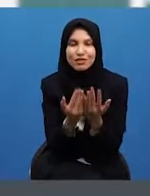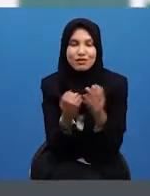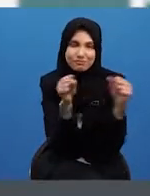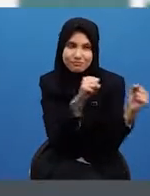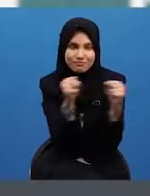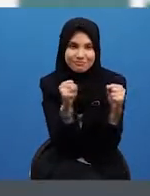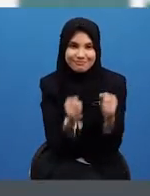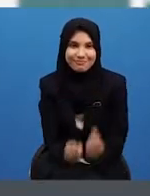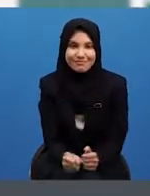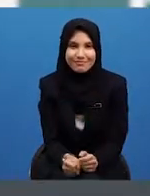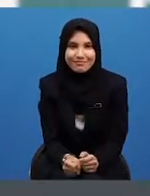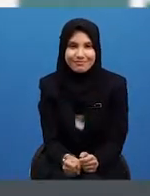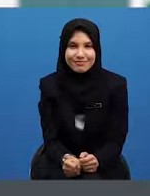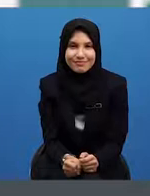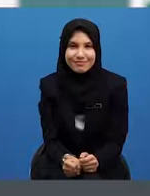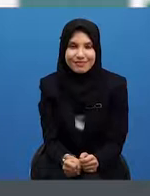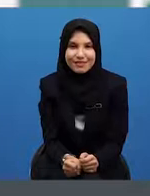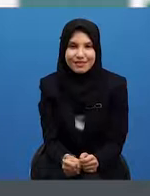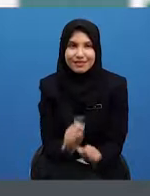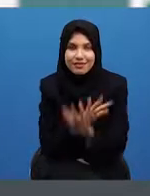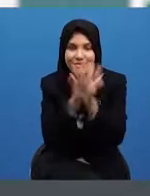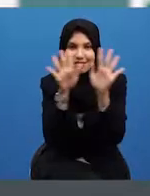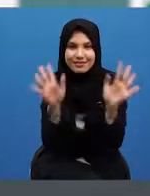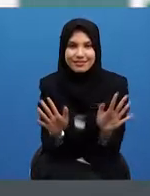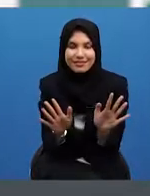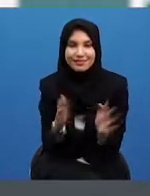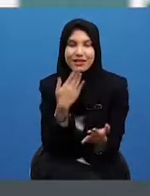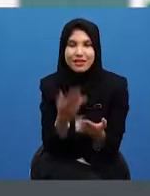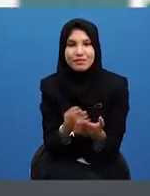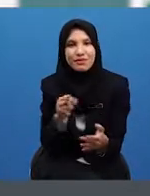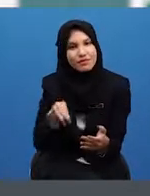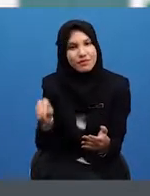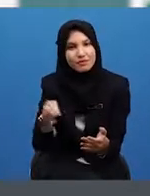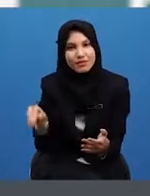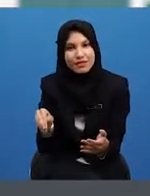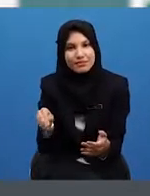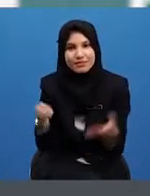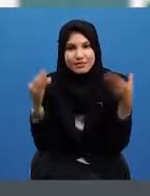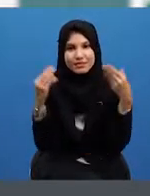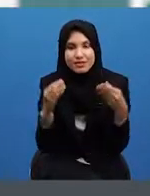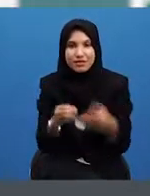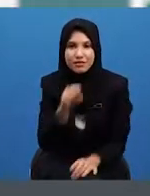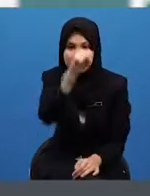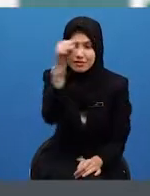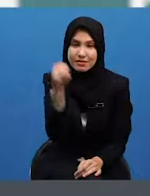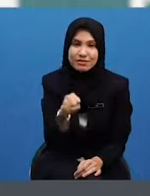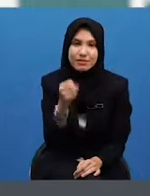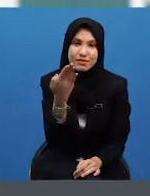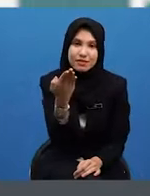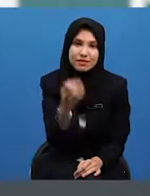sudah kembali terang Baiklah murid-murid C guna tanya pada kamu